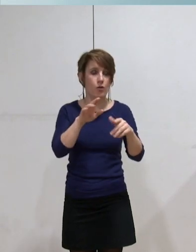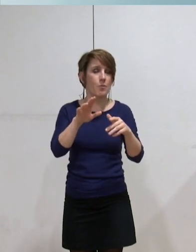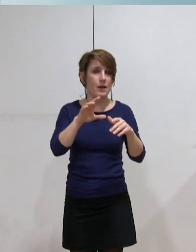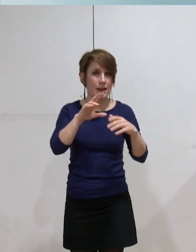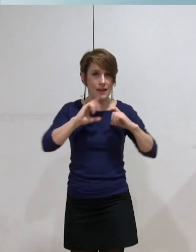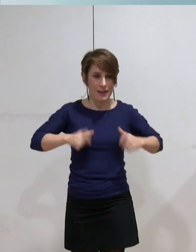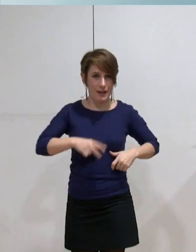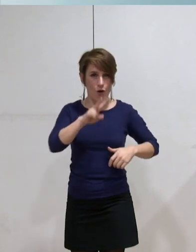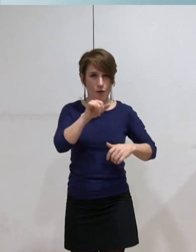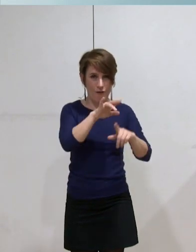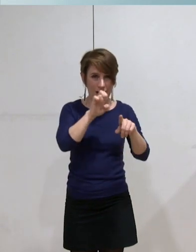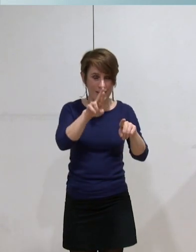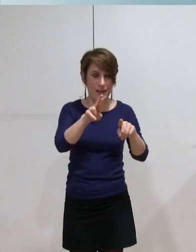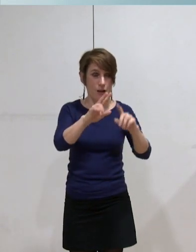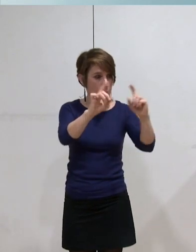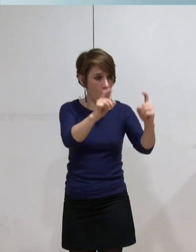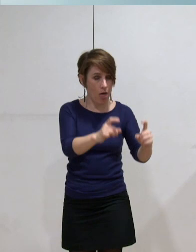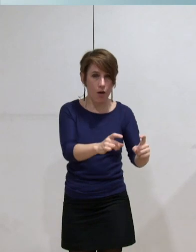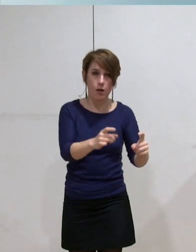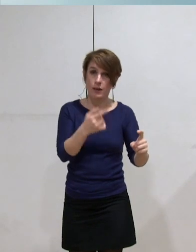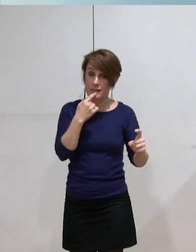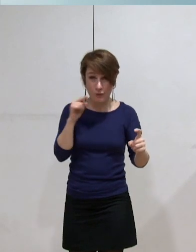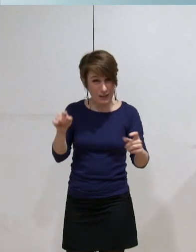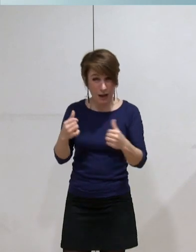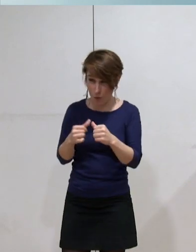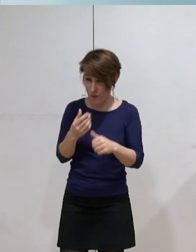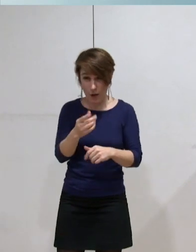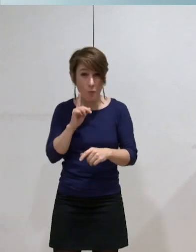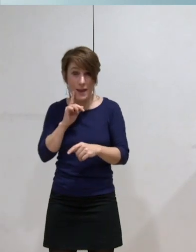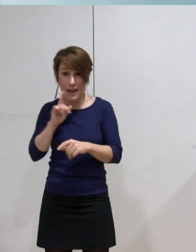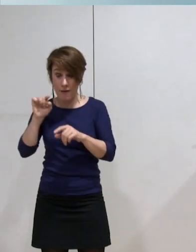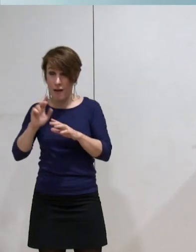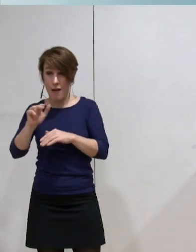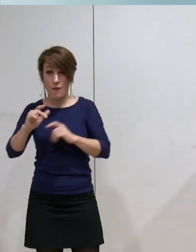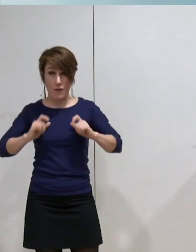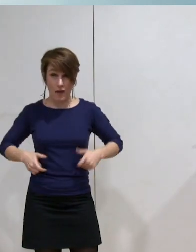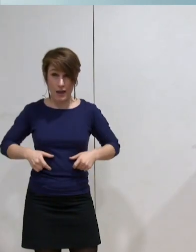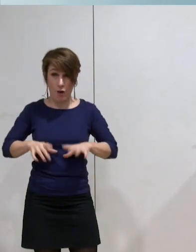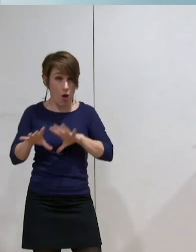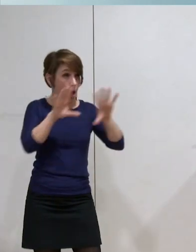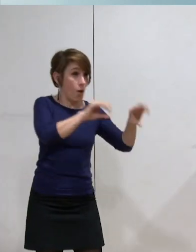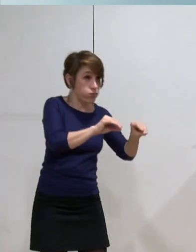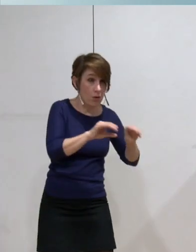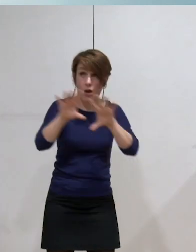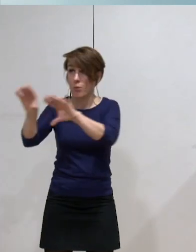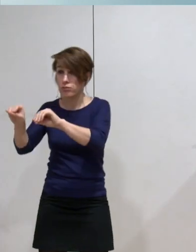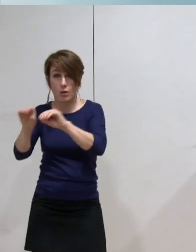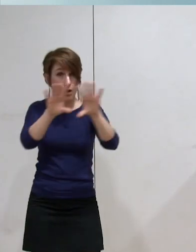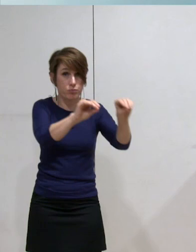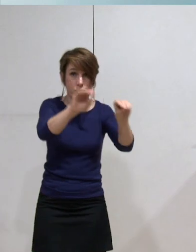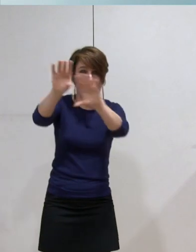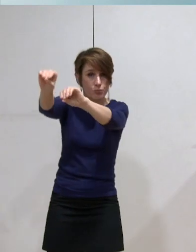Chorier et qui devront changer dès 2016 donc entre le passage à à la maternelle et à l'école primaire dans le cadre du redécoupage de